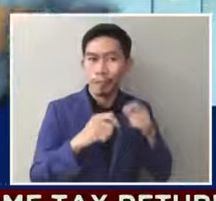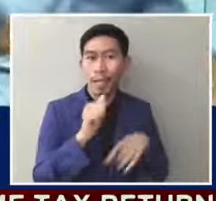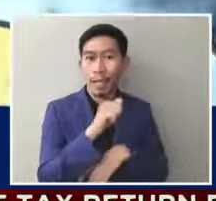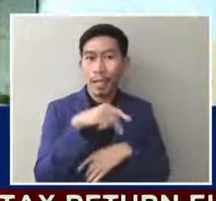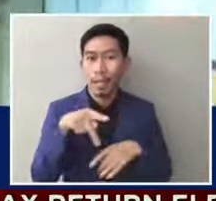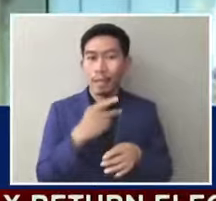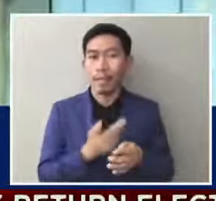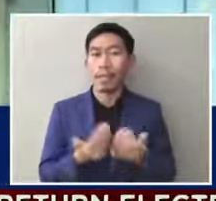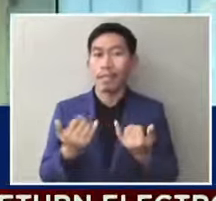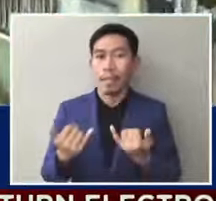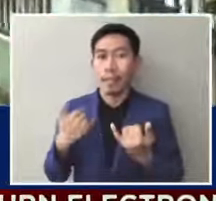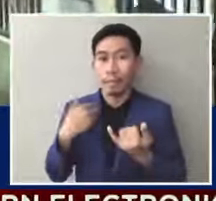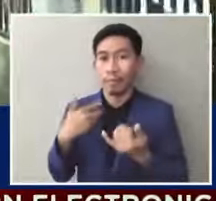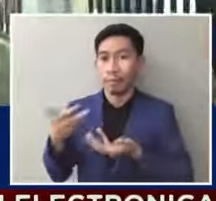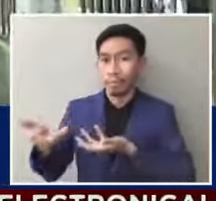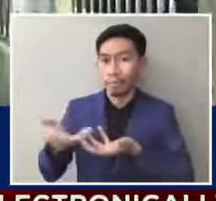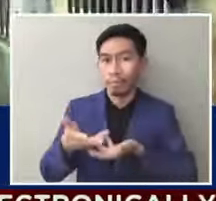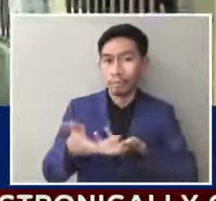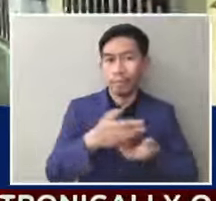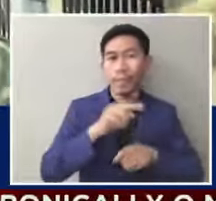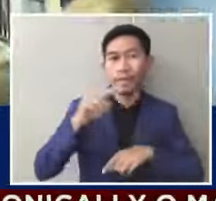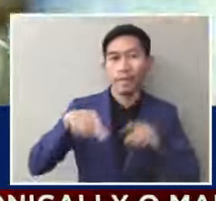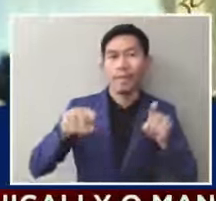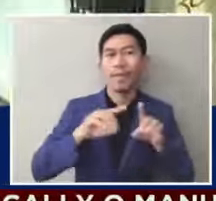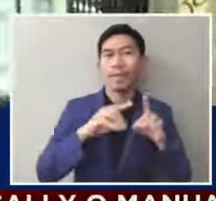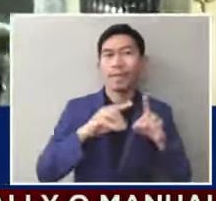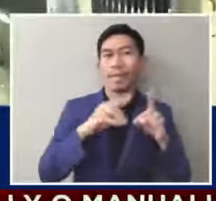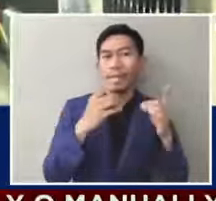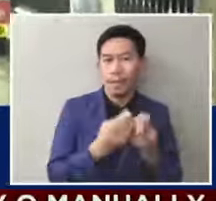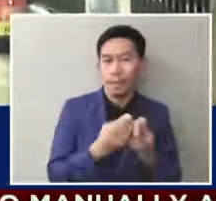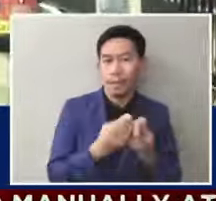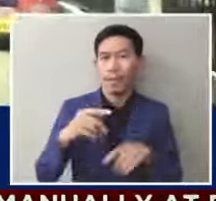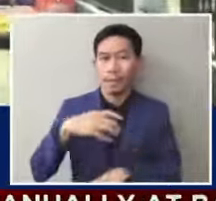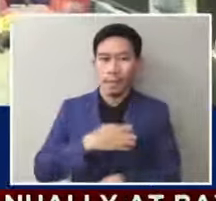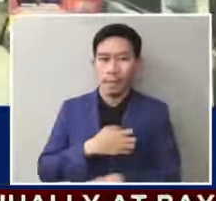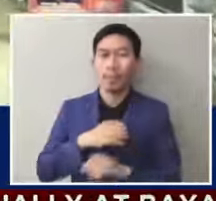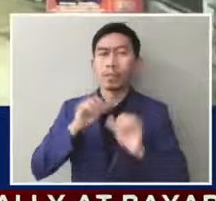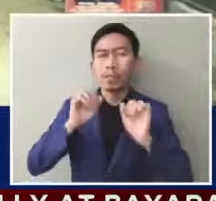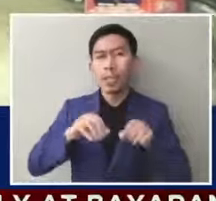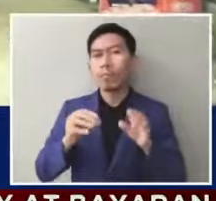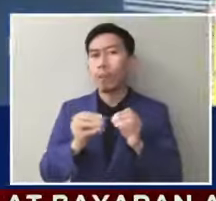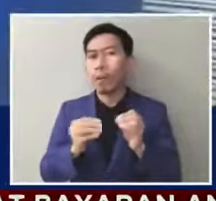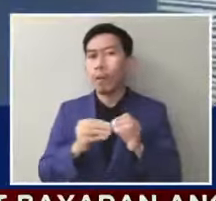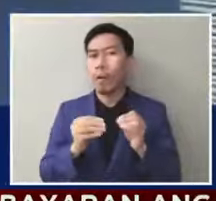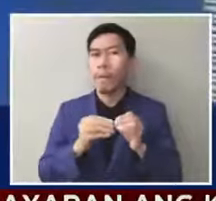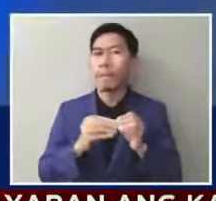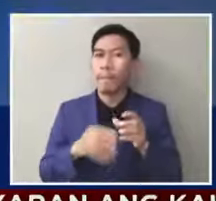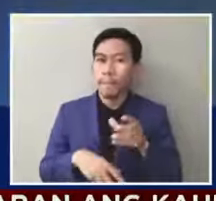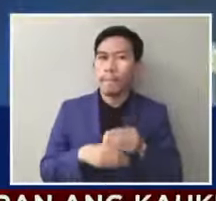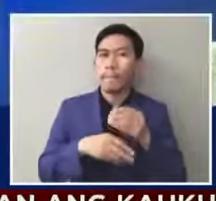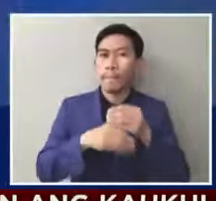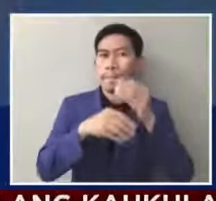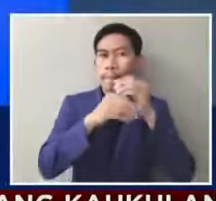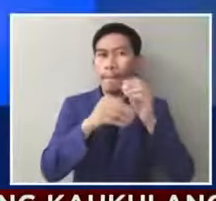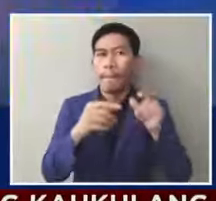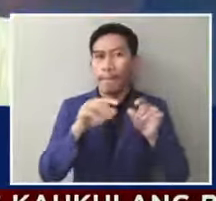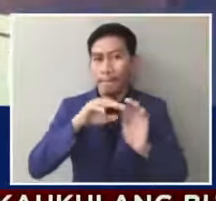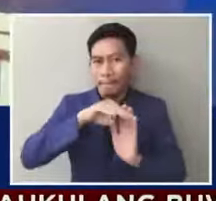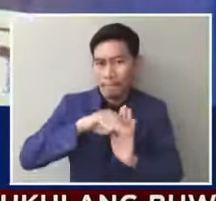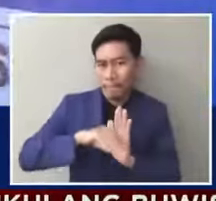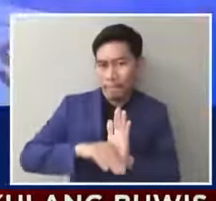nangiipagpulong din sila sa iba't ibang kawani at distrito ng PNP para mas maging malawak ang kanilang operasyon. Zian